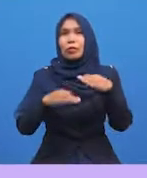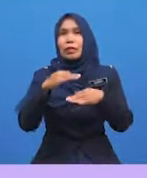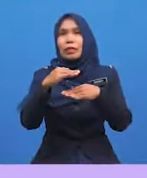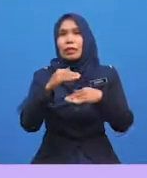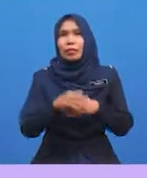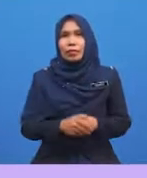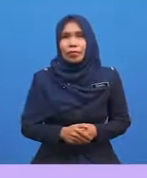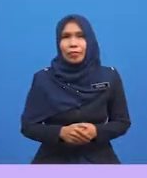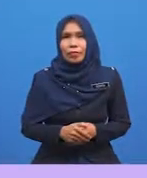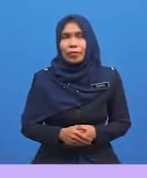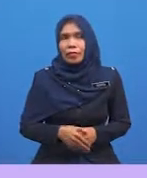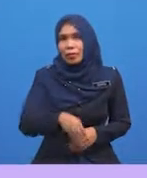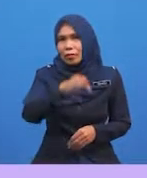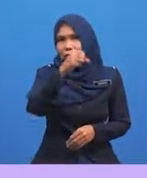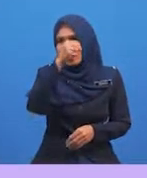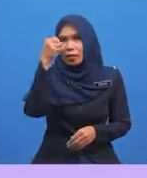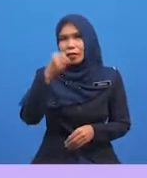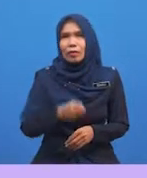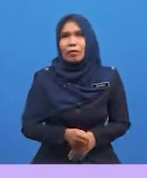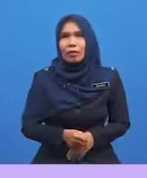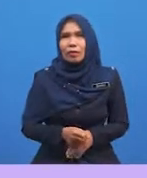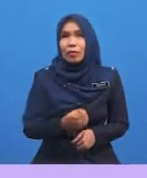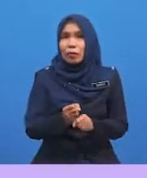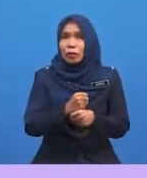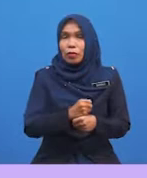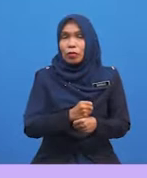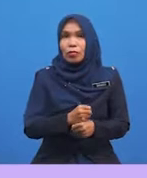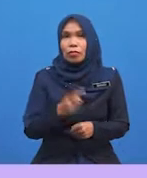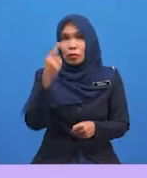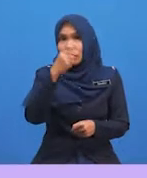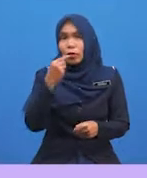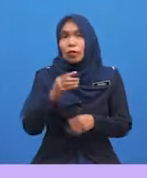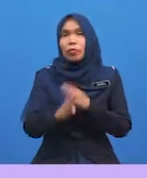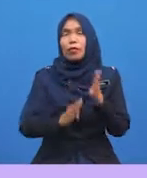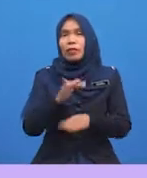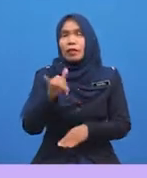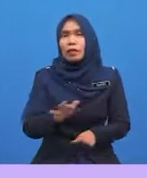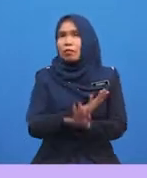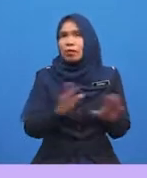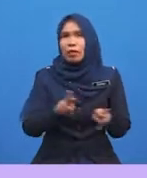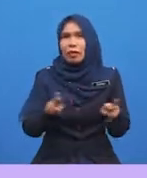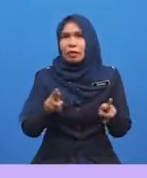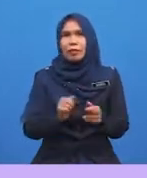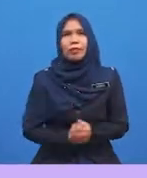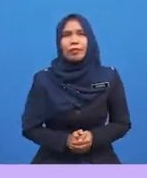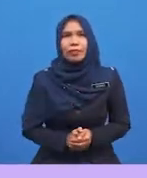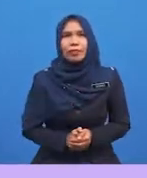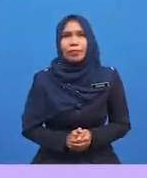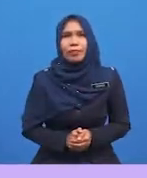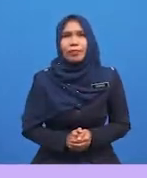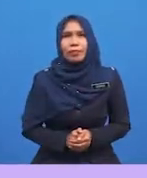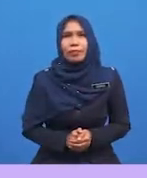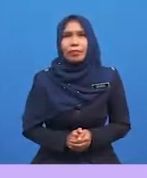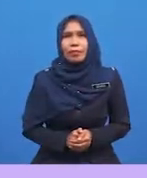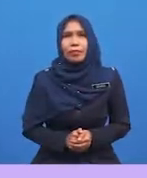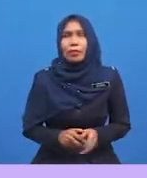bentuk muka bumi yang tidak rata. Lihat paparan slide. Kawasan berpenduduk jarang